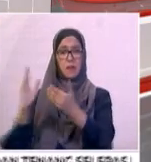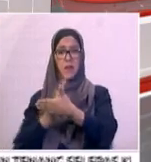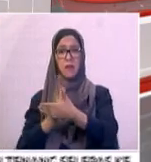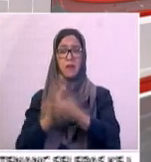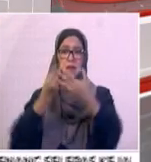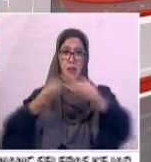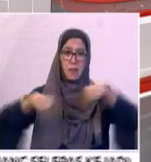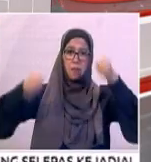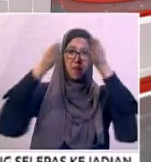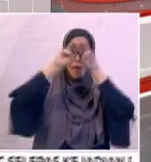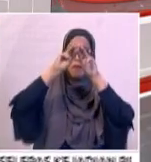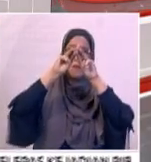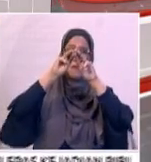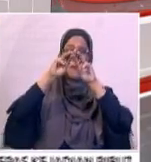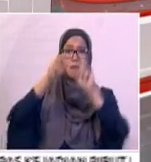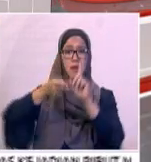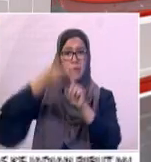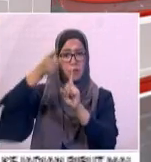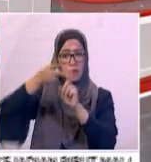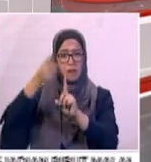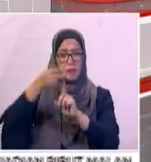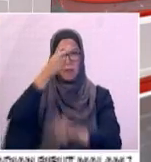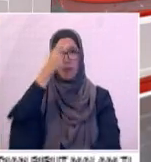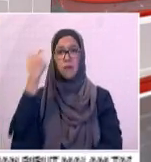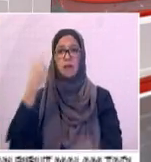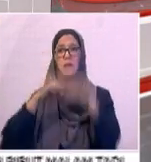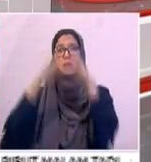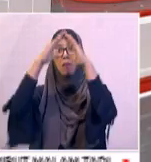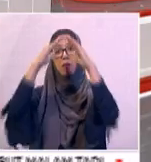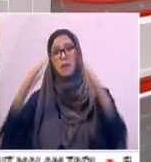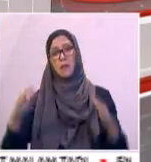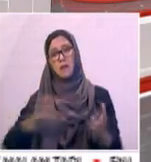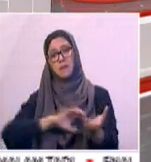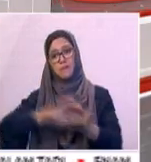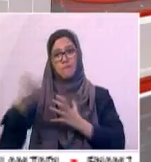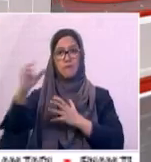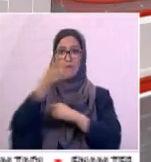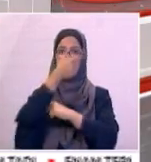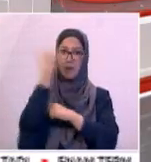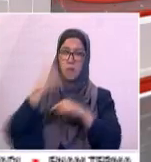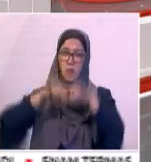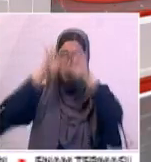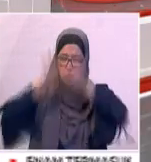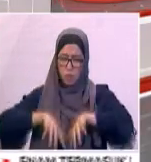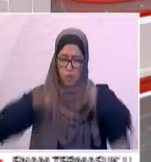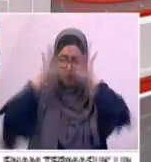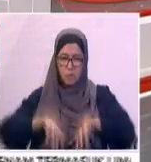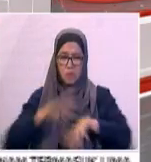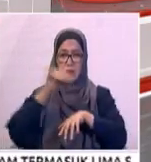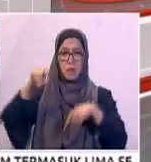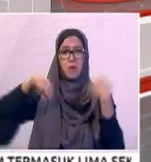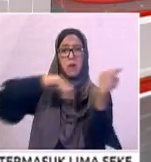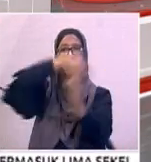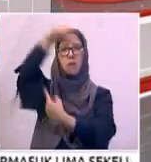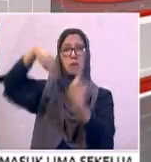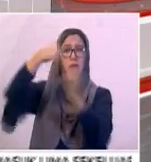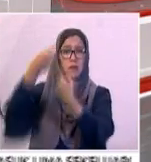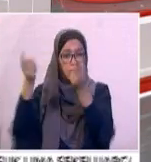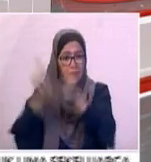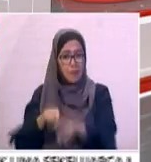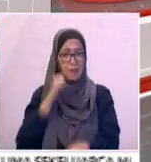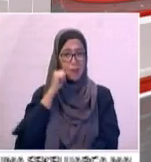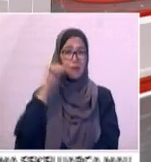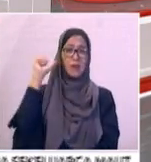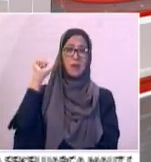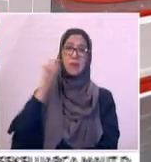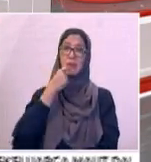Juru Bukit Mertajam Pulau Pinang susulan rumah mereka terjejas akibat hujan lebat dan ribut yang melanda semalam. Mereka menyifatkan